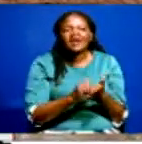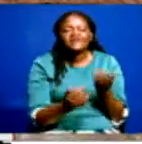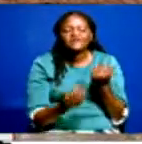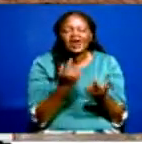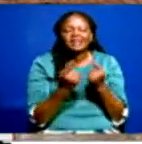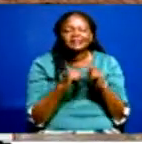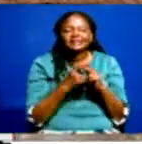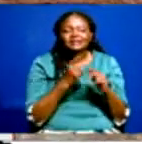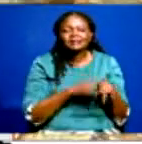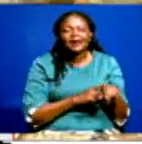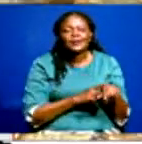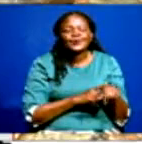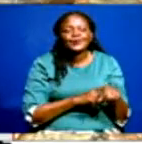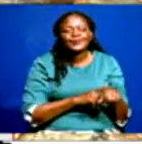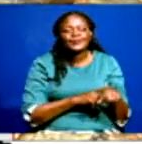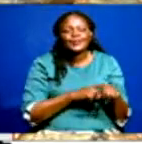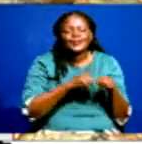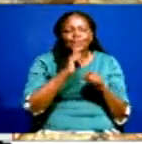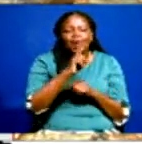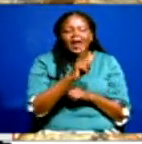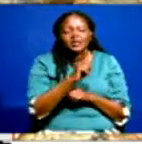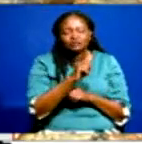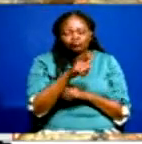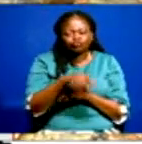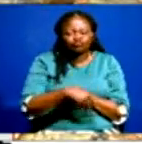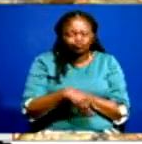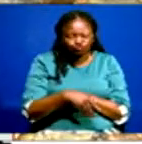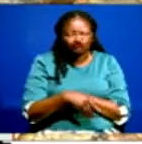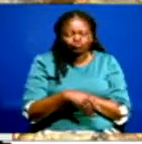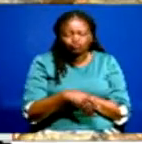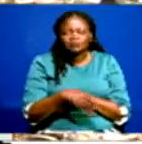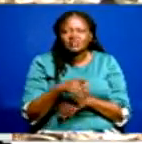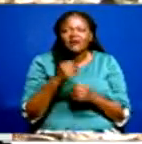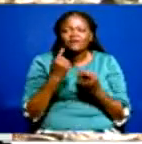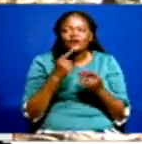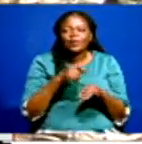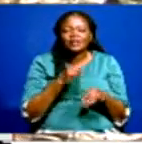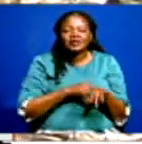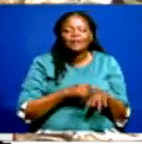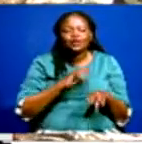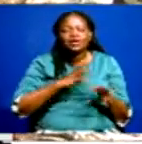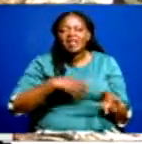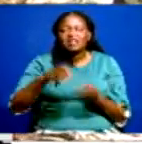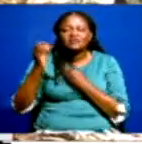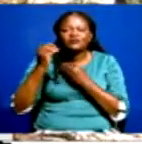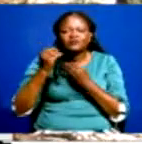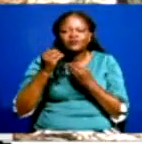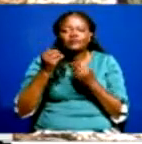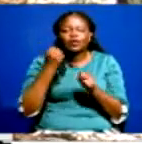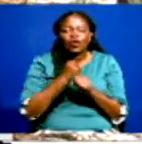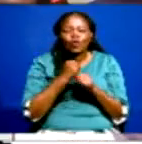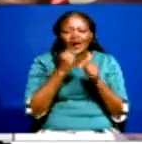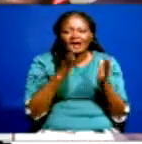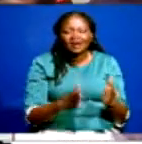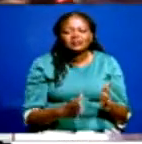baina saa 7 na saa 9 za usiku, saa kadhaa baada ya mmiliki wa biashara hiyo kuondoka na kuwaacha baadhi ya wafanyakazi katika